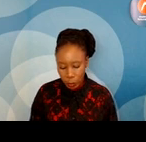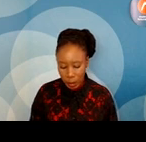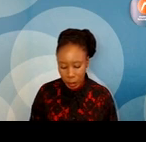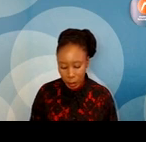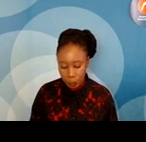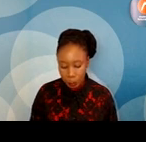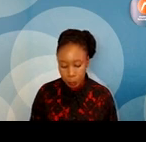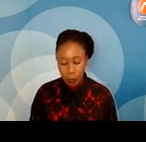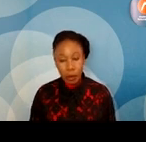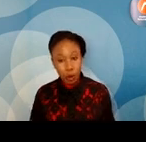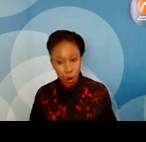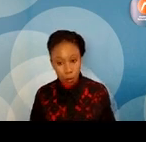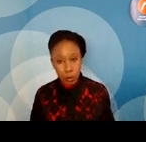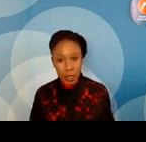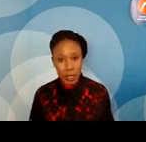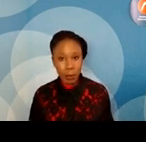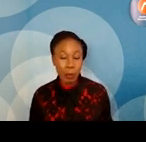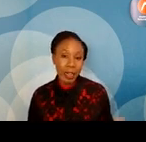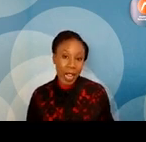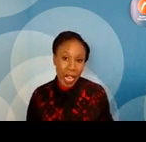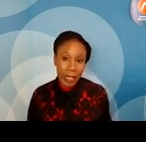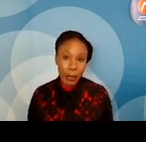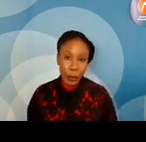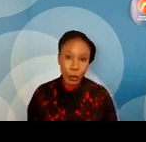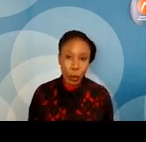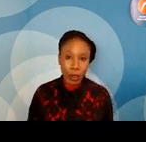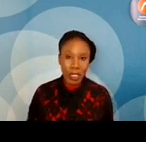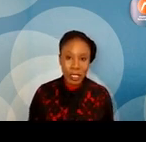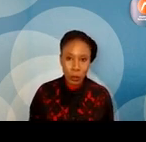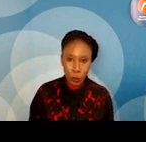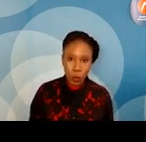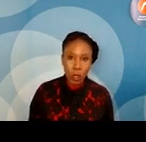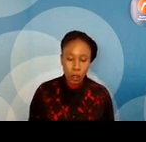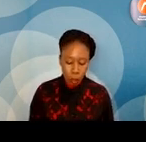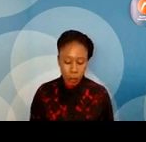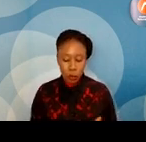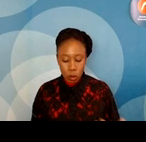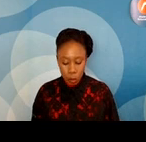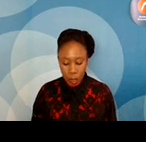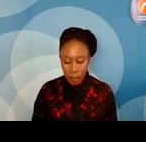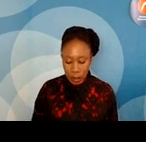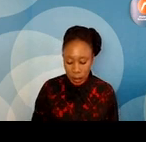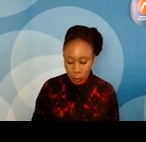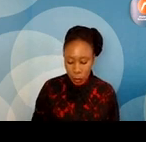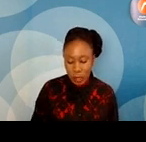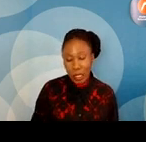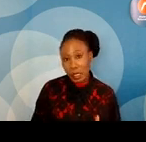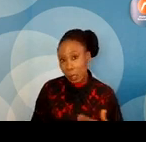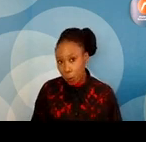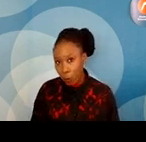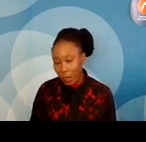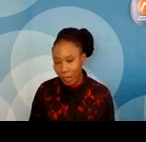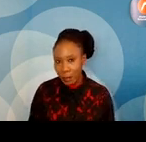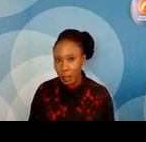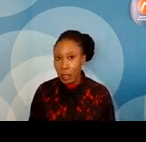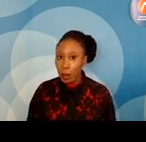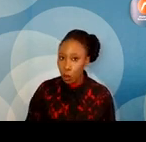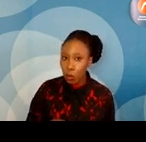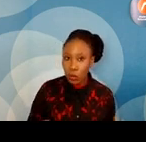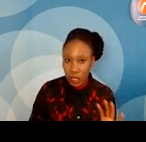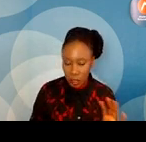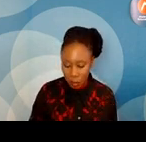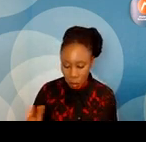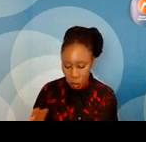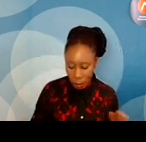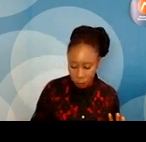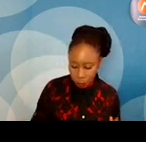beslut i rekryteringen. Om till exempel man är en ung organisation, ja, men då ska man ju aktivt kunna satsa på äldre